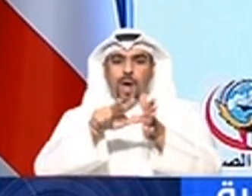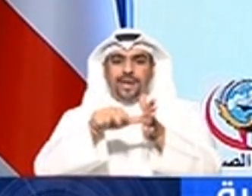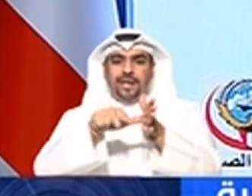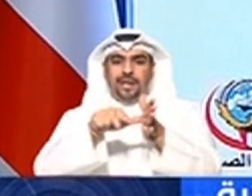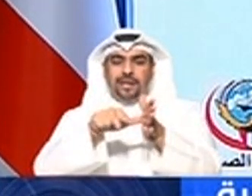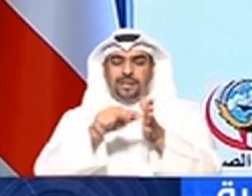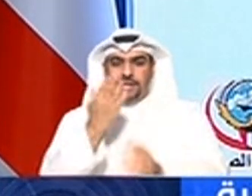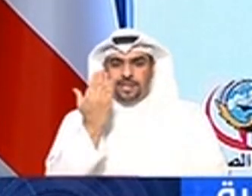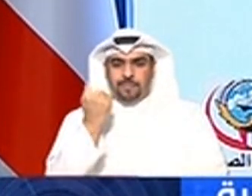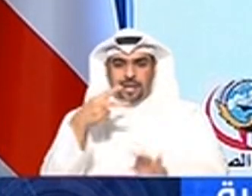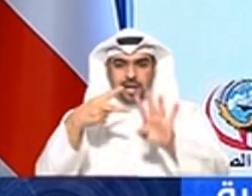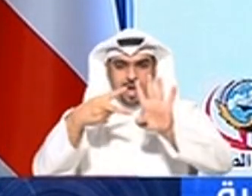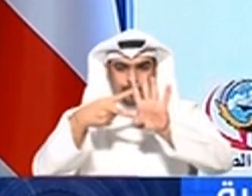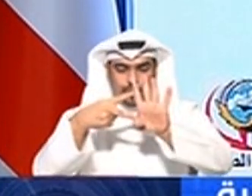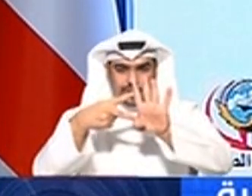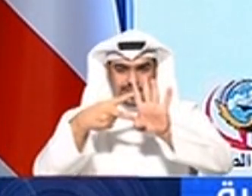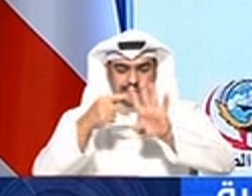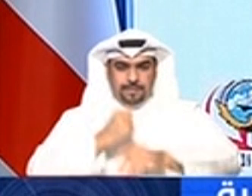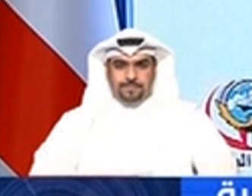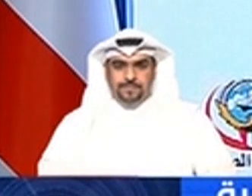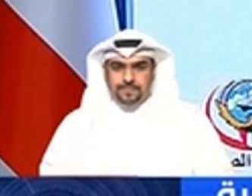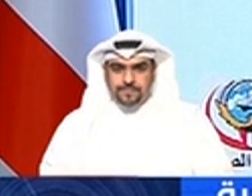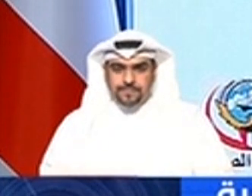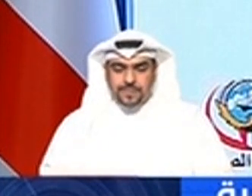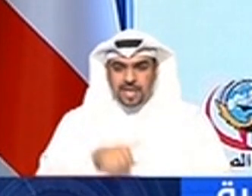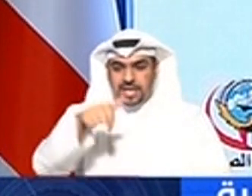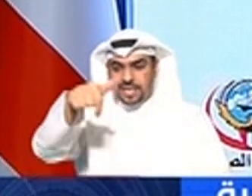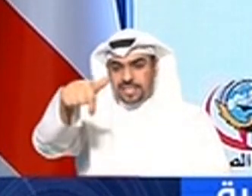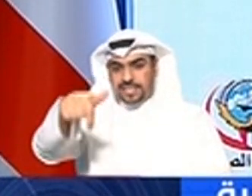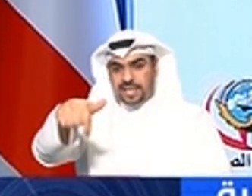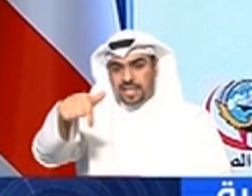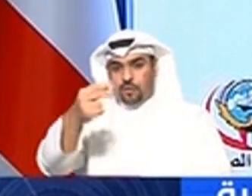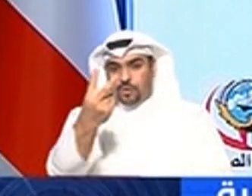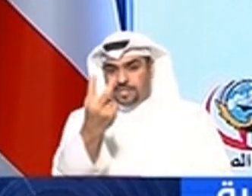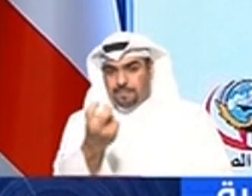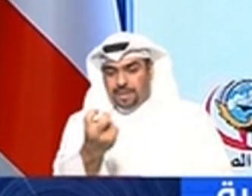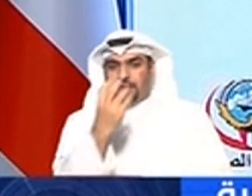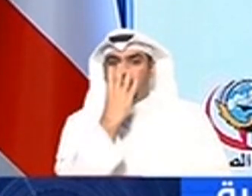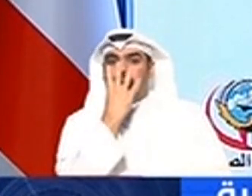24 ساعة الماضية و76 حالة في منطقة حولي